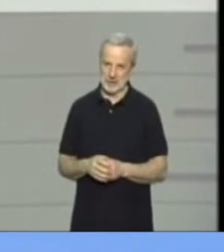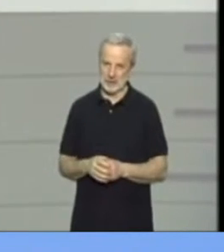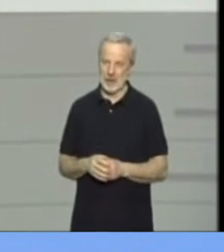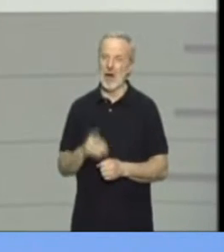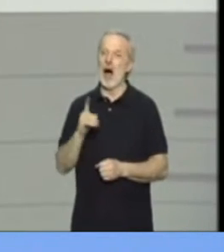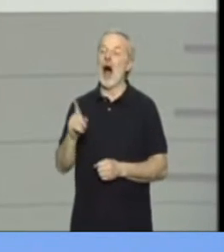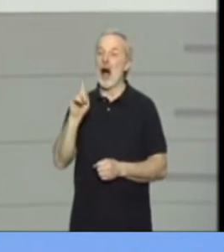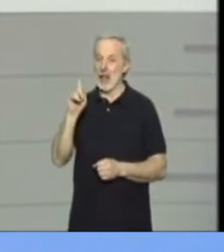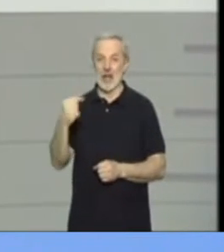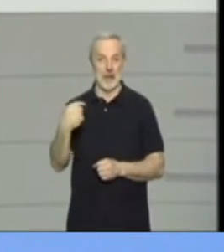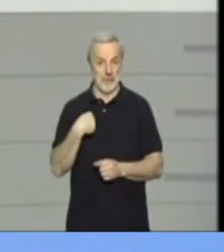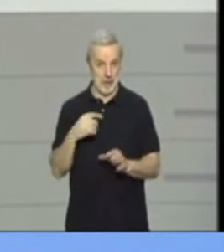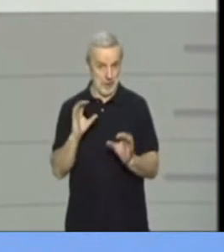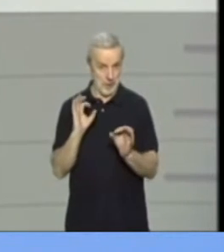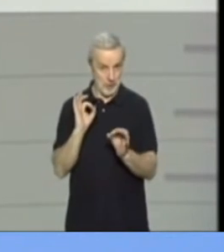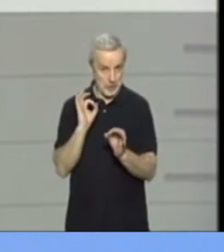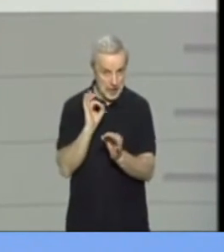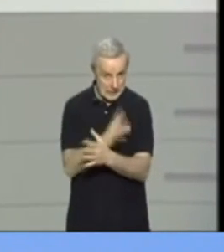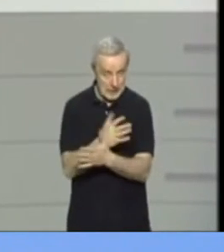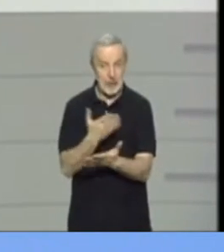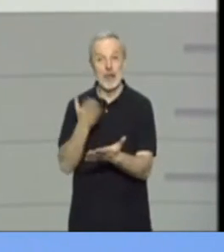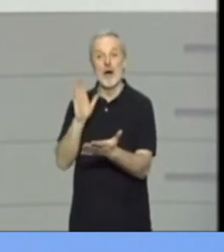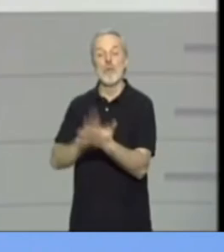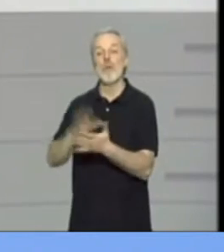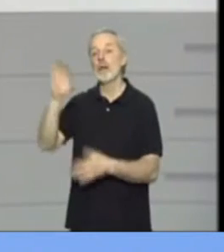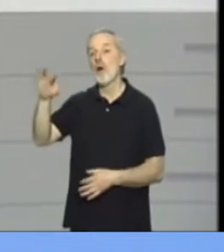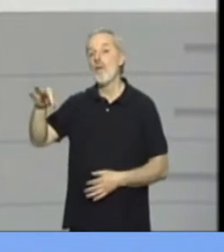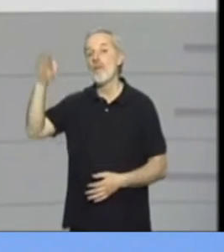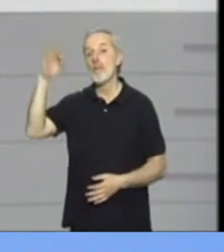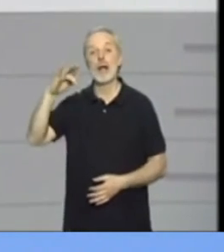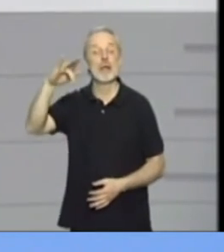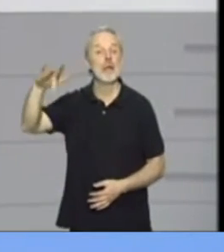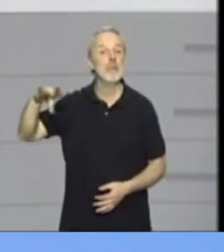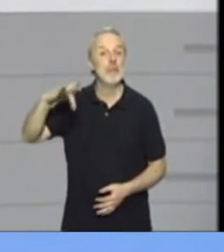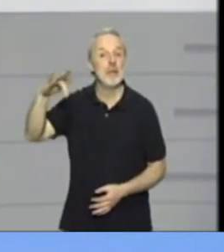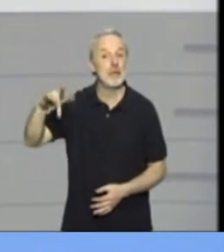jsme měli štěstí na to, že jsme zvolili z mého pohledu správný